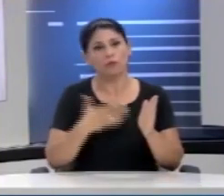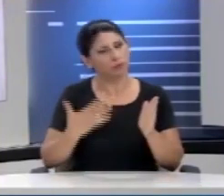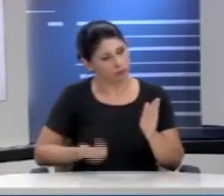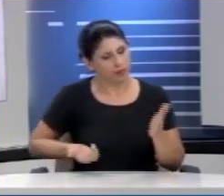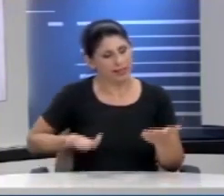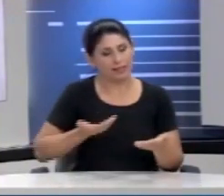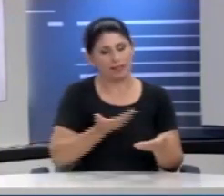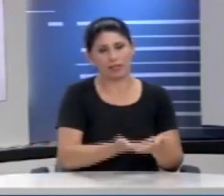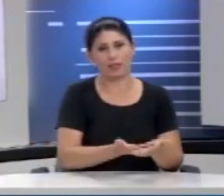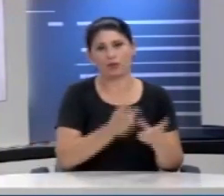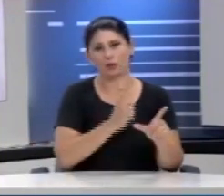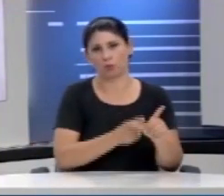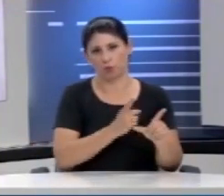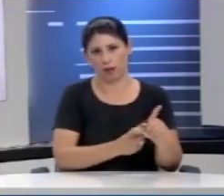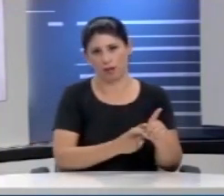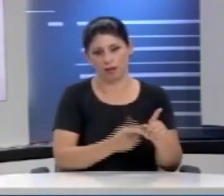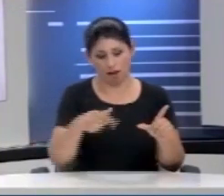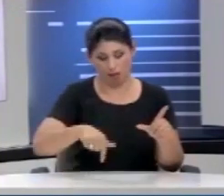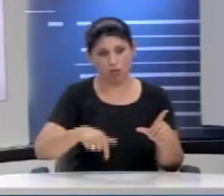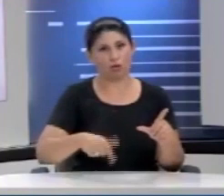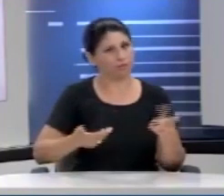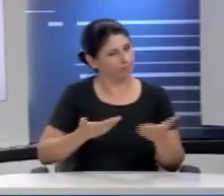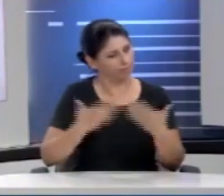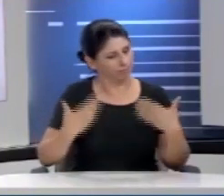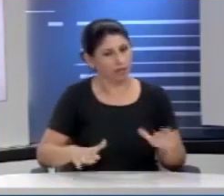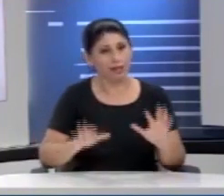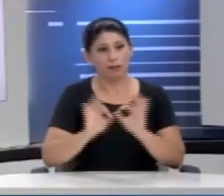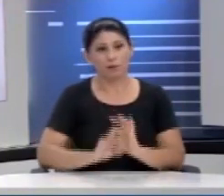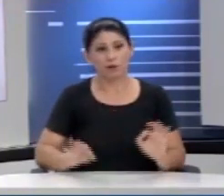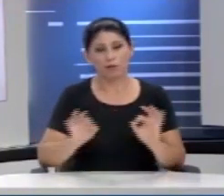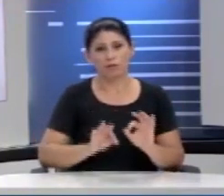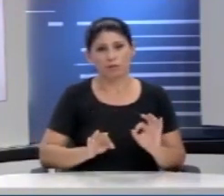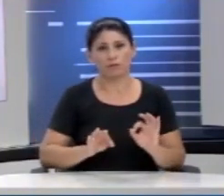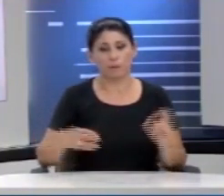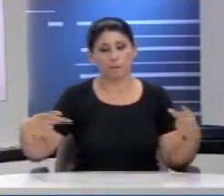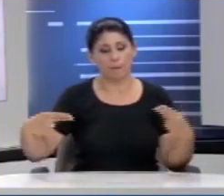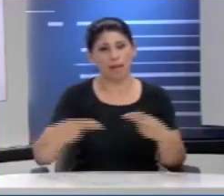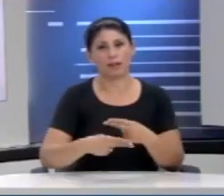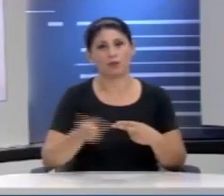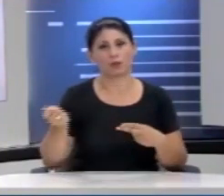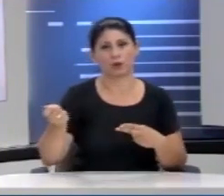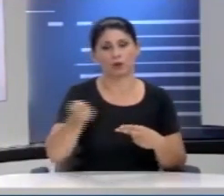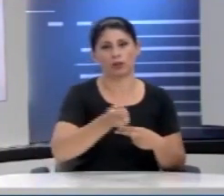έχει καταθέσει το ΚΚΕ εδώ μέσα και προβλέπουν ριζική περικοπή των χρεών λαϊκών